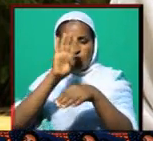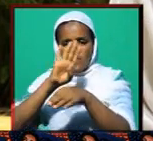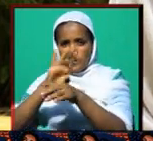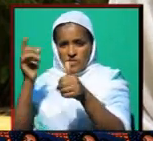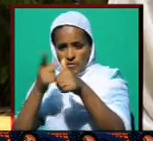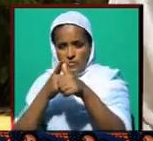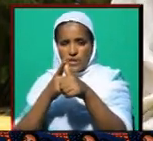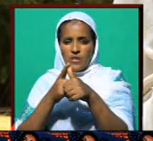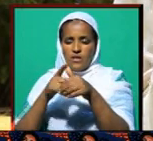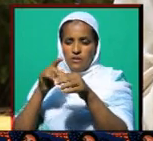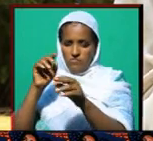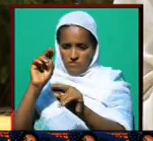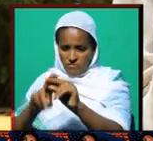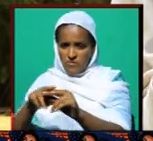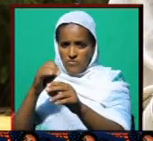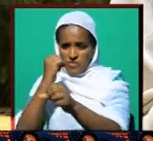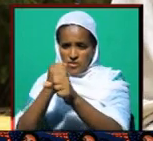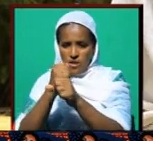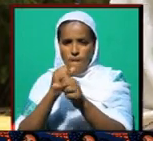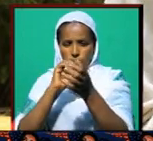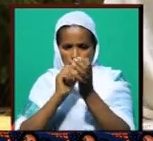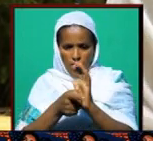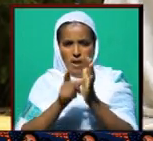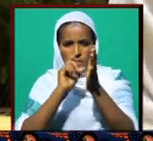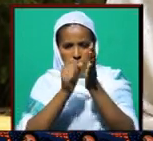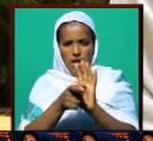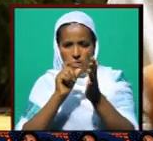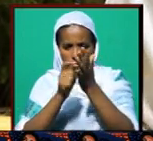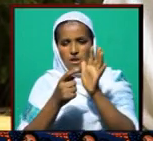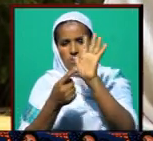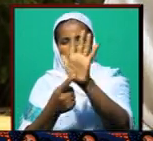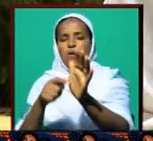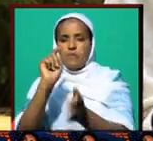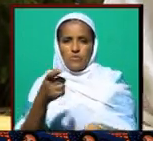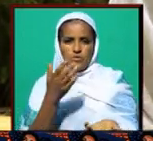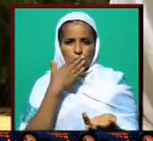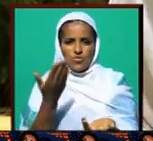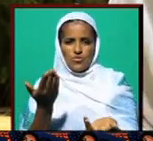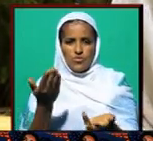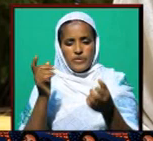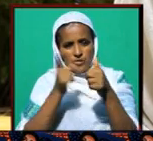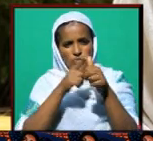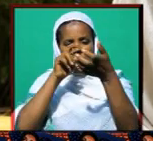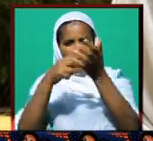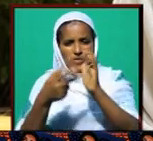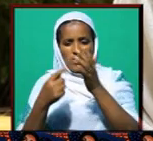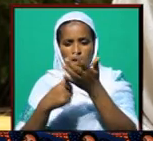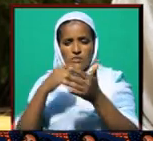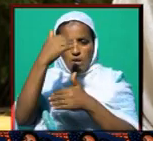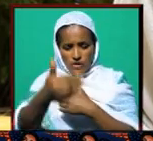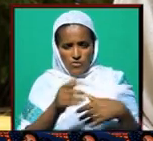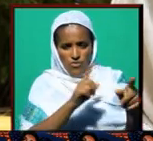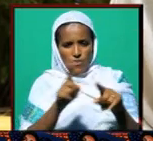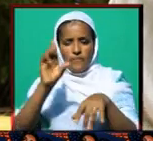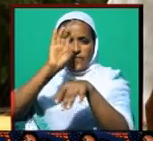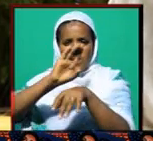ማማከር አለባቸው። ቤተ ክርስቲያን ስትሰራ ስትጅሳጀም ጀምሮ እያንዳንዷ በምሳሌዋ መሄድ ስላለባት አንዱ ይሄ መሆን አለበት የመጀመሪያው